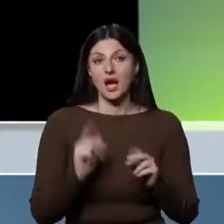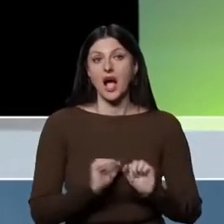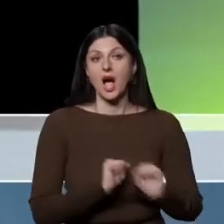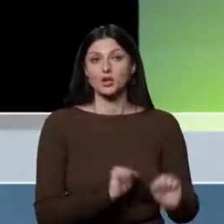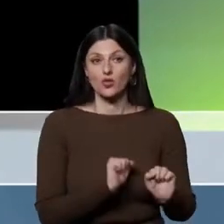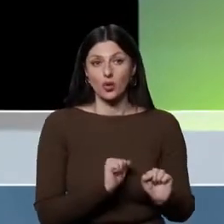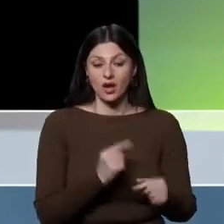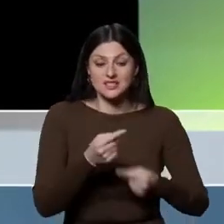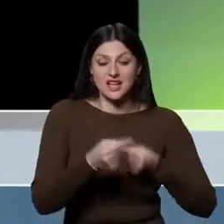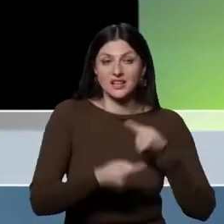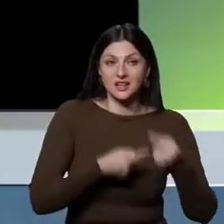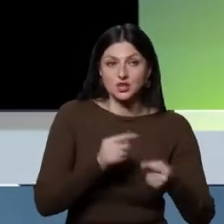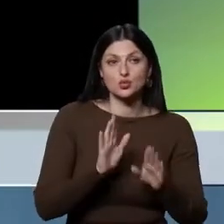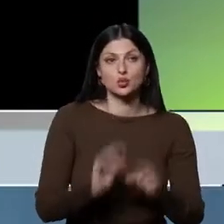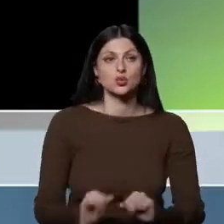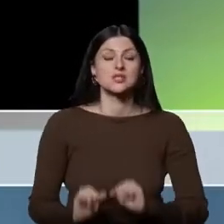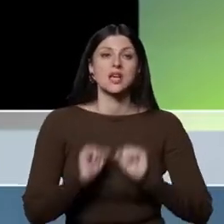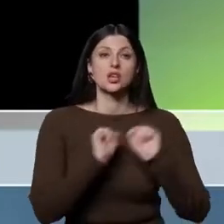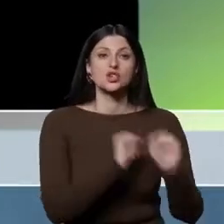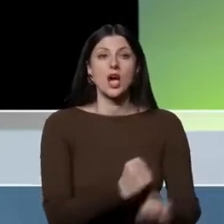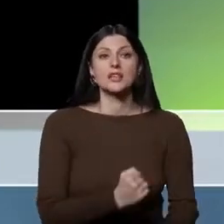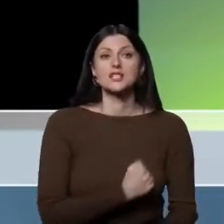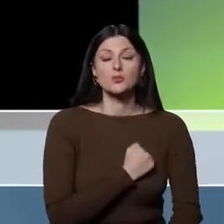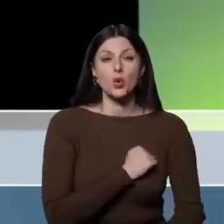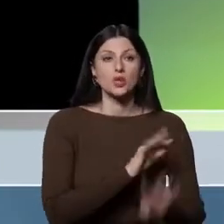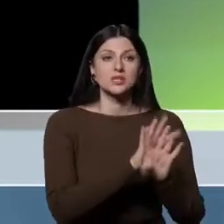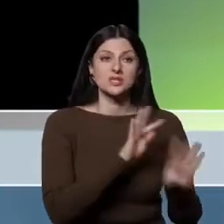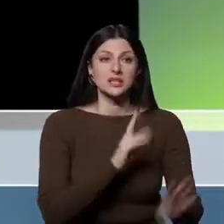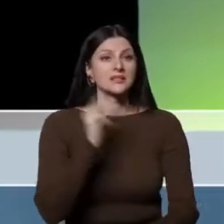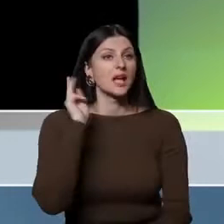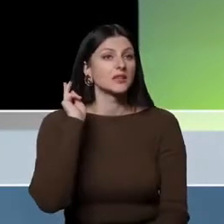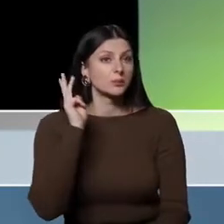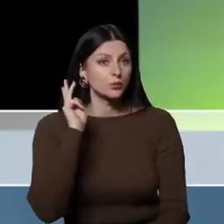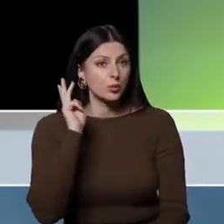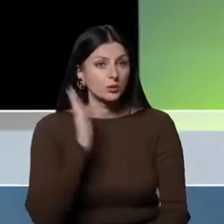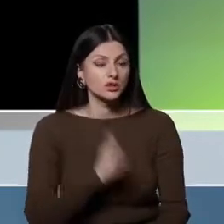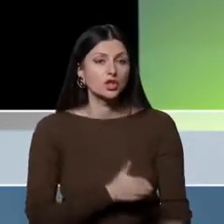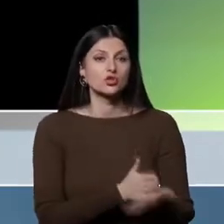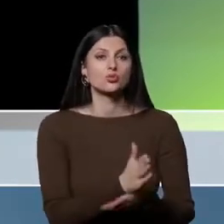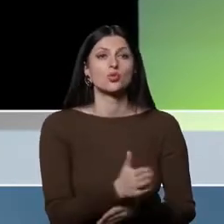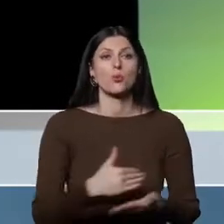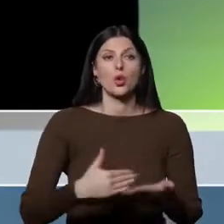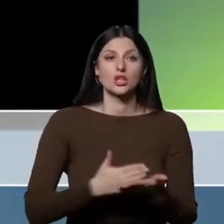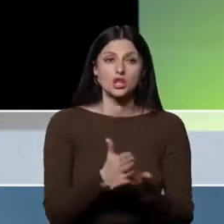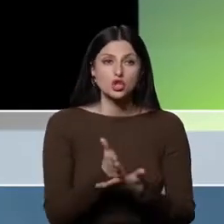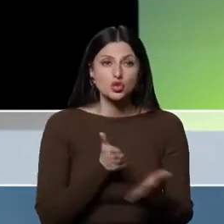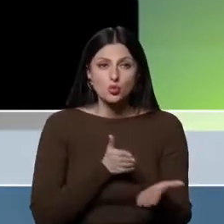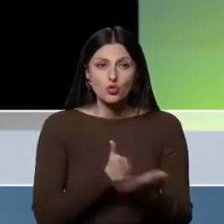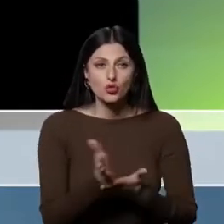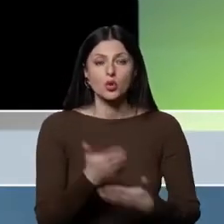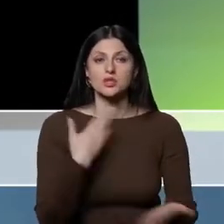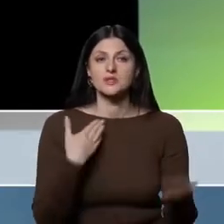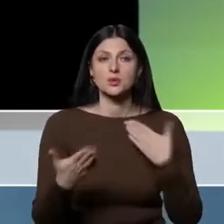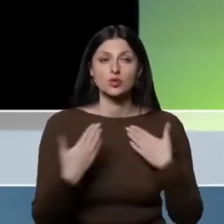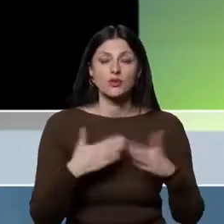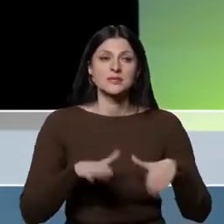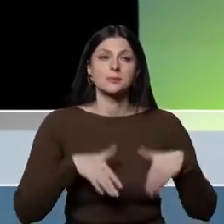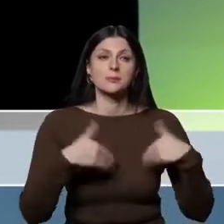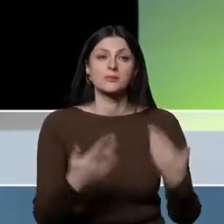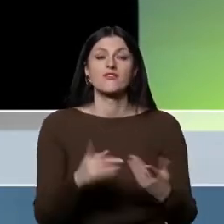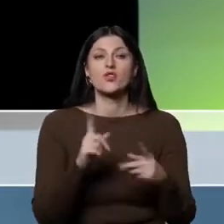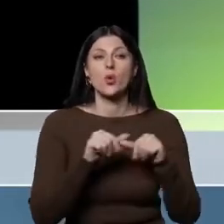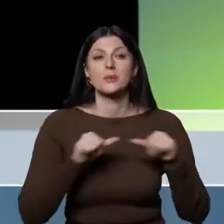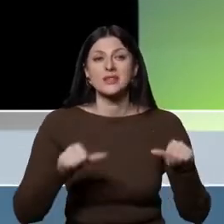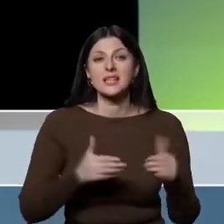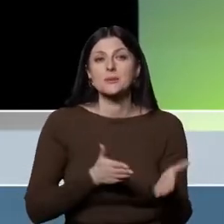буду захищати Збройні сили на дипломатичному фронті, політичному фронті, спілкуватися і представляти їх в комітеті